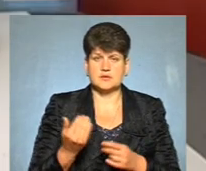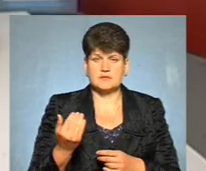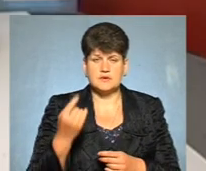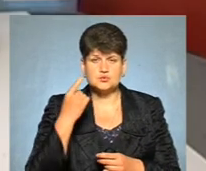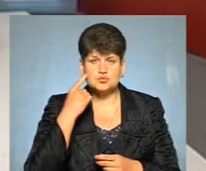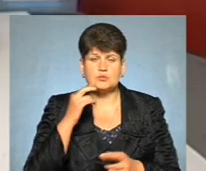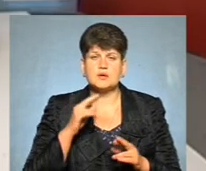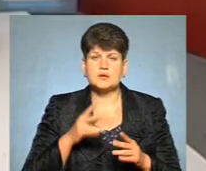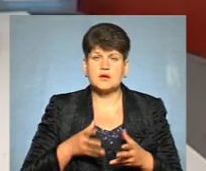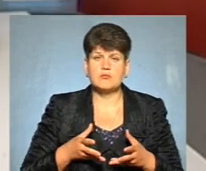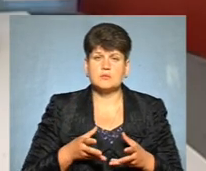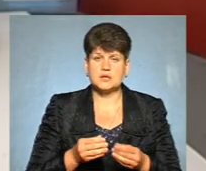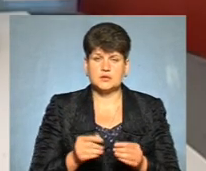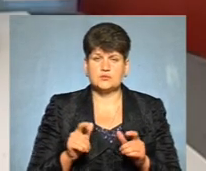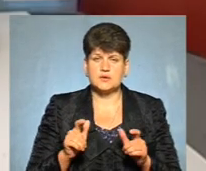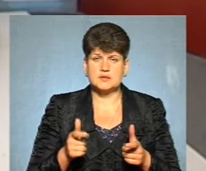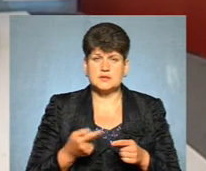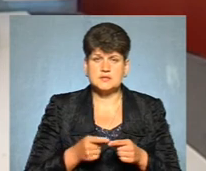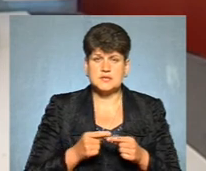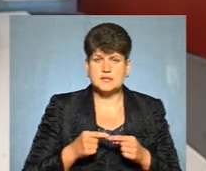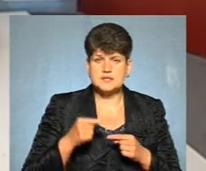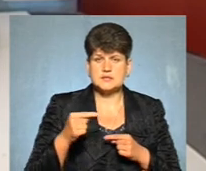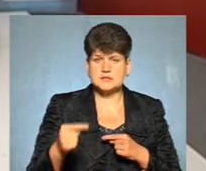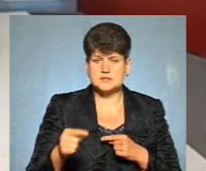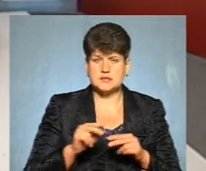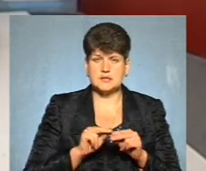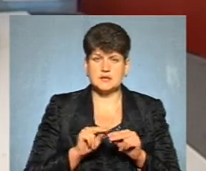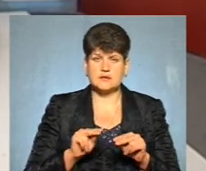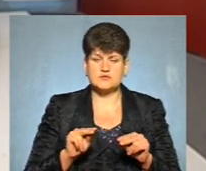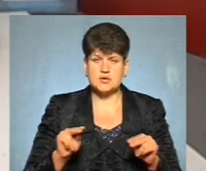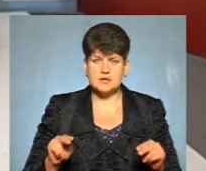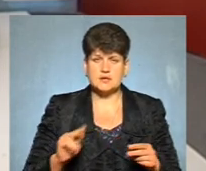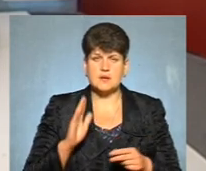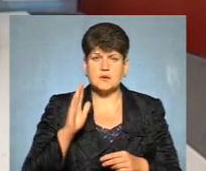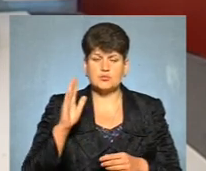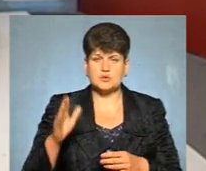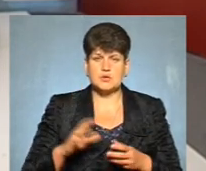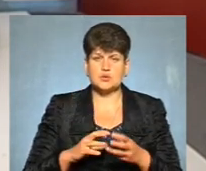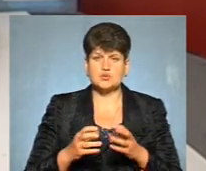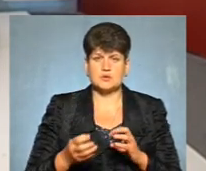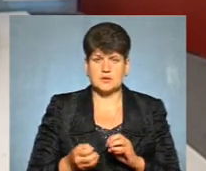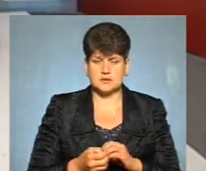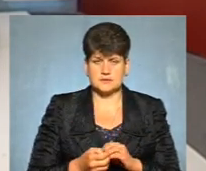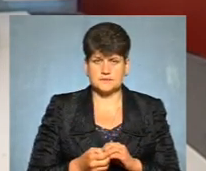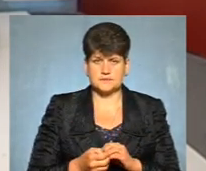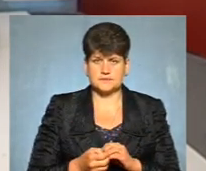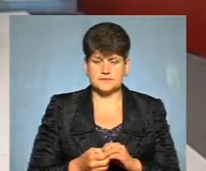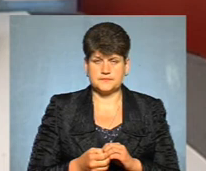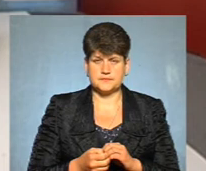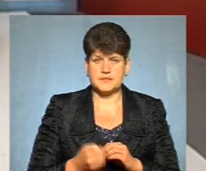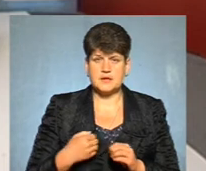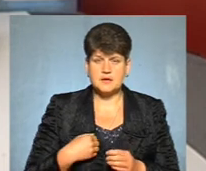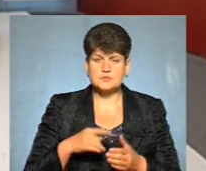як вплинув карантин, оце дистанційне навчання, на майбутні результати незалежного оцінювання? Ну,